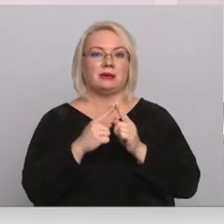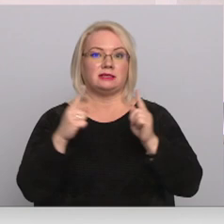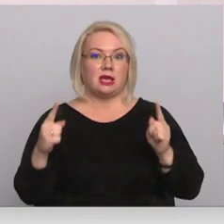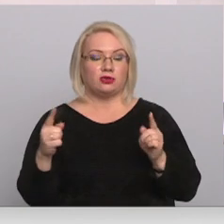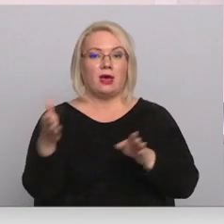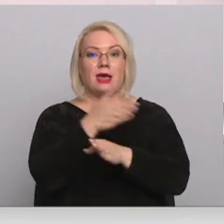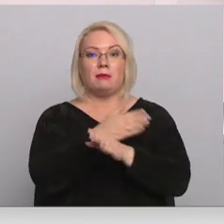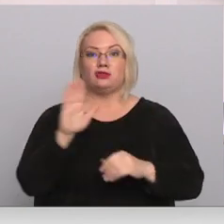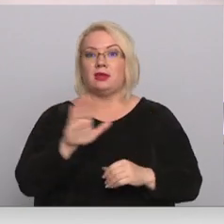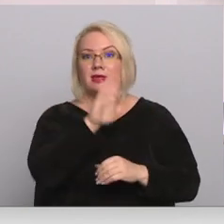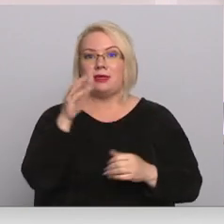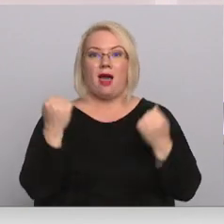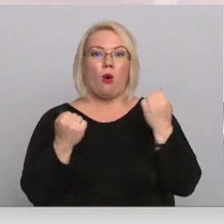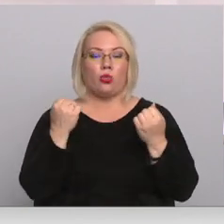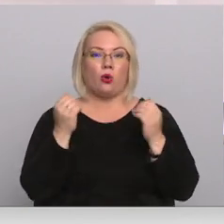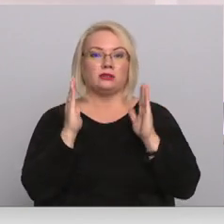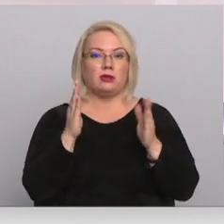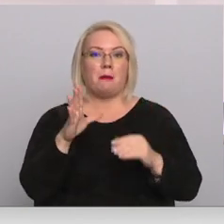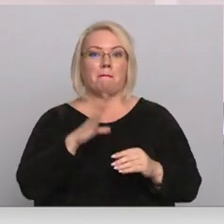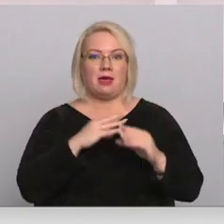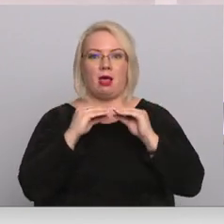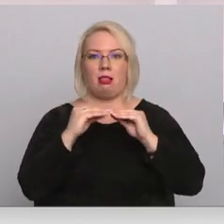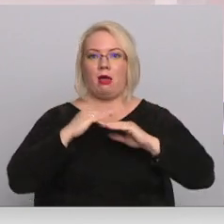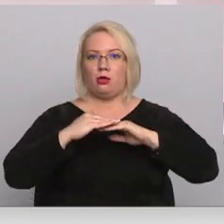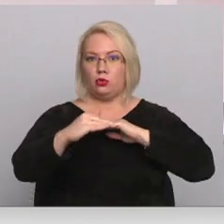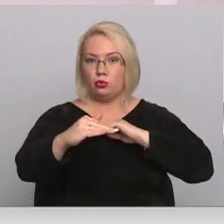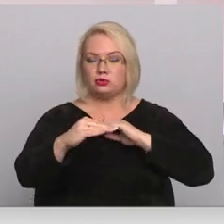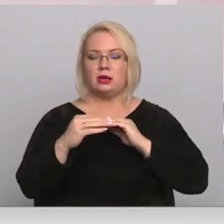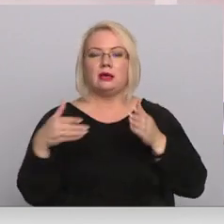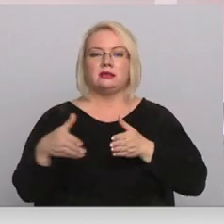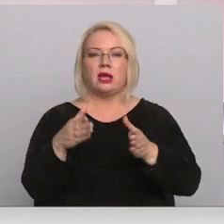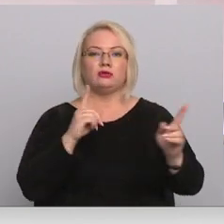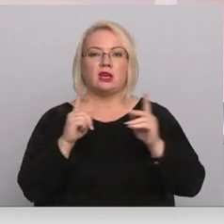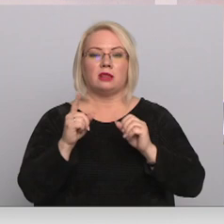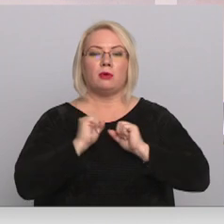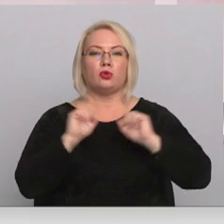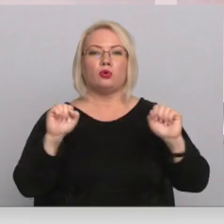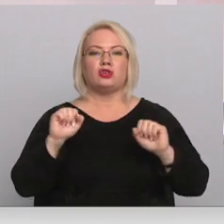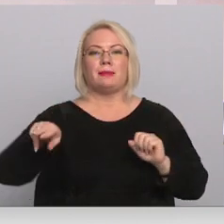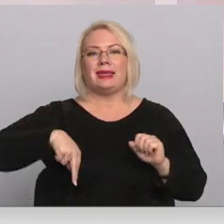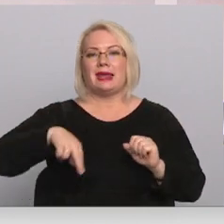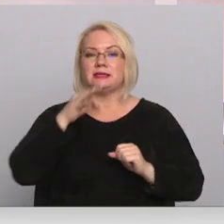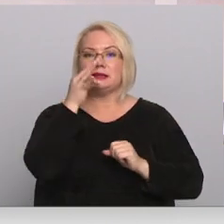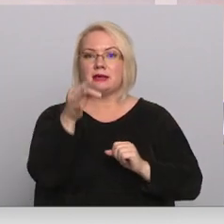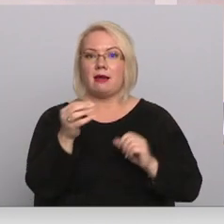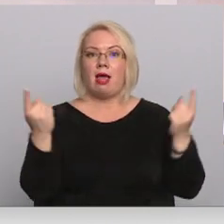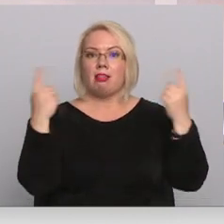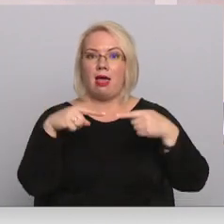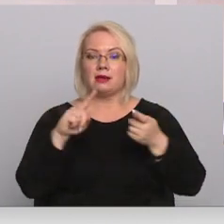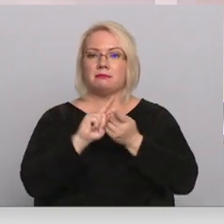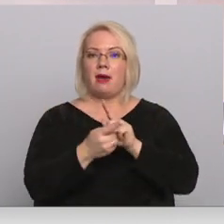Iepriekšējās diennaktīs uz autoceļiem vietām bija apledojums. Ceļu satiksmes drošības direkcija saka, laiks mainīt